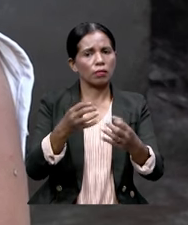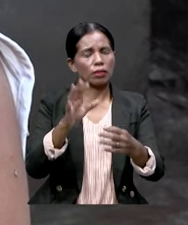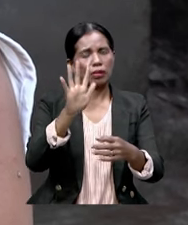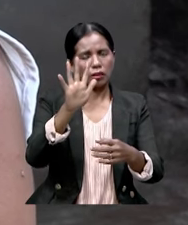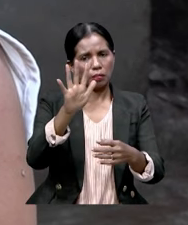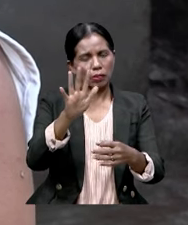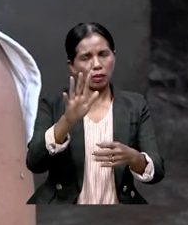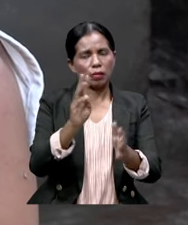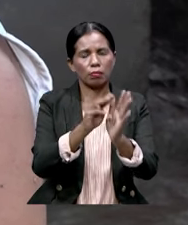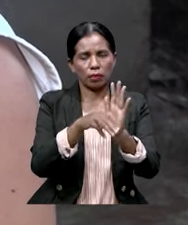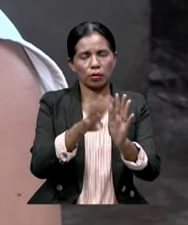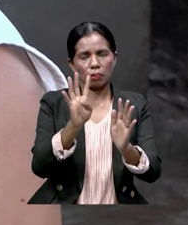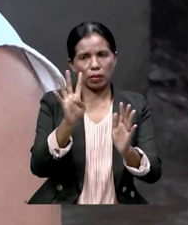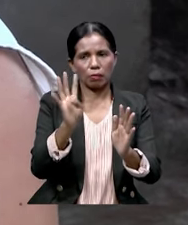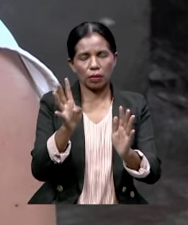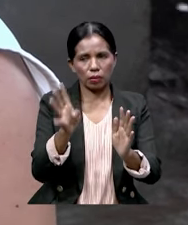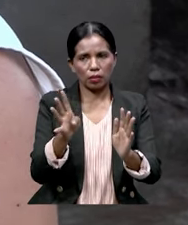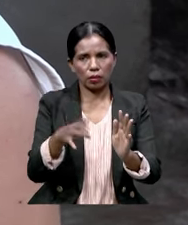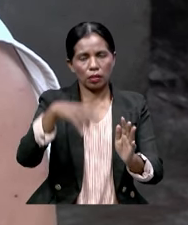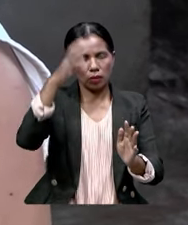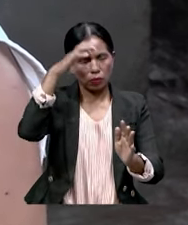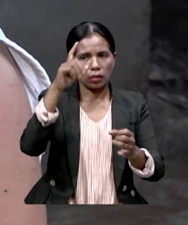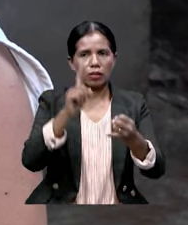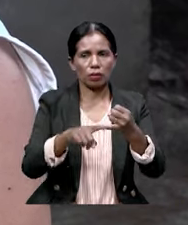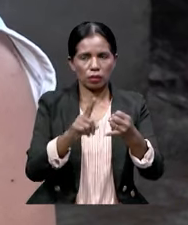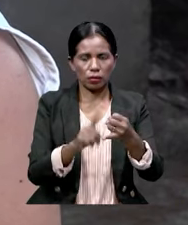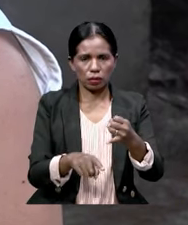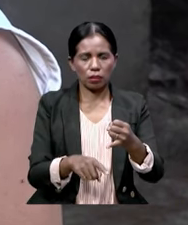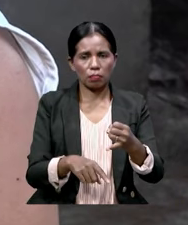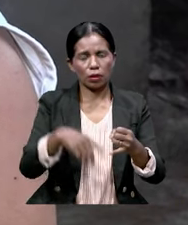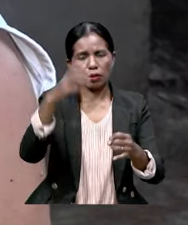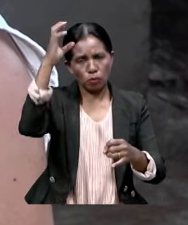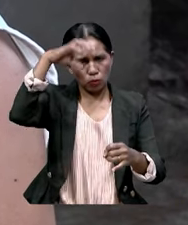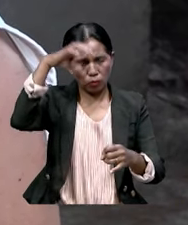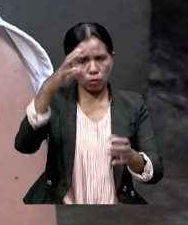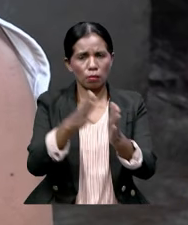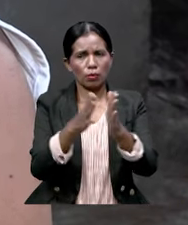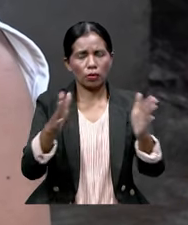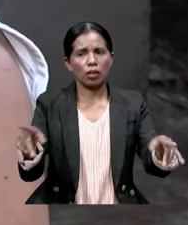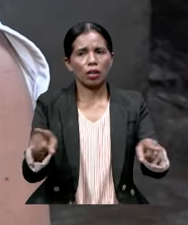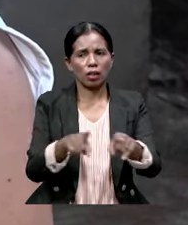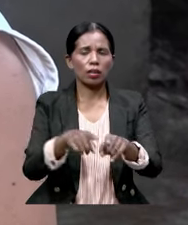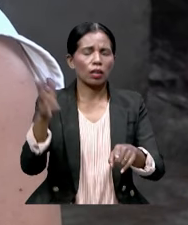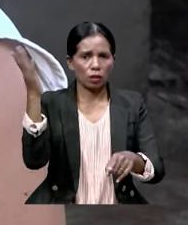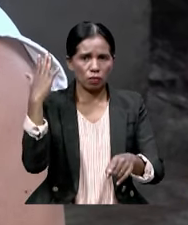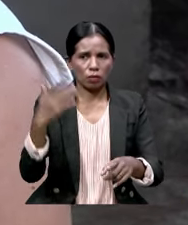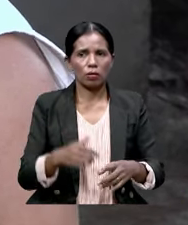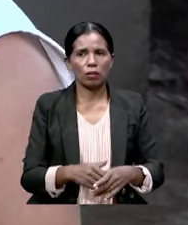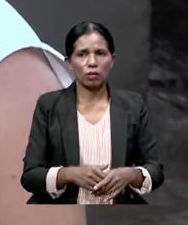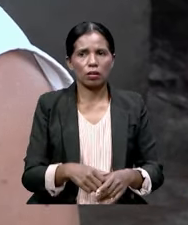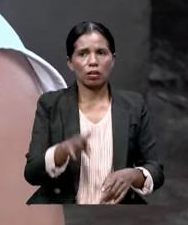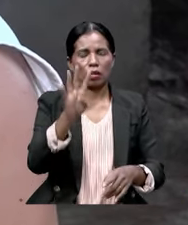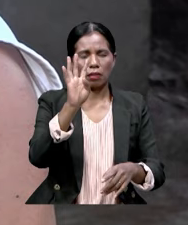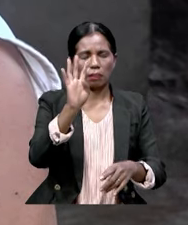minutu hatu li dansa ne koma seida udang ikus maino bot li fale ne bot li fale hanesa ngida uluk be dia kuat